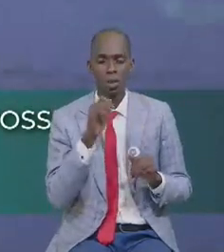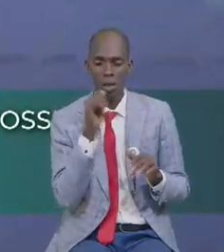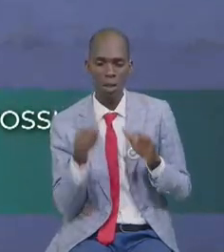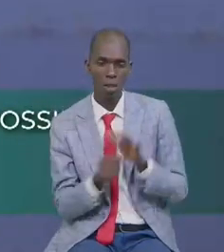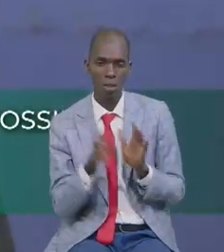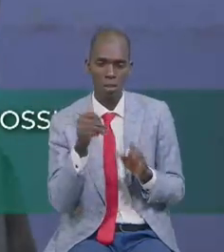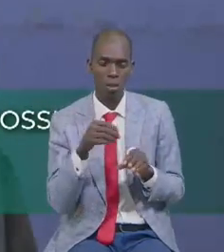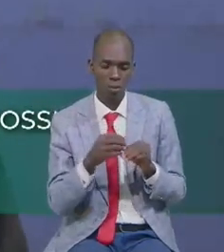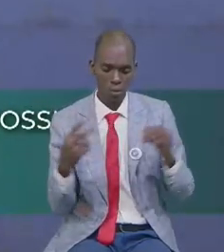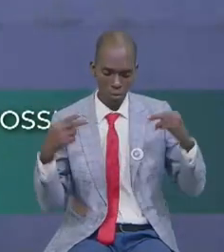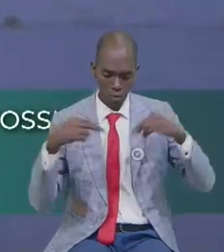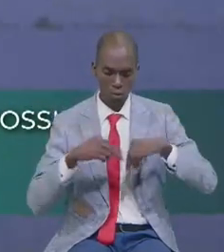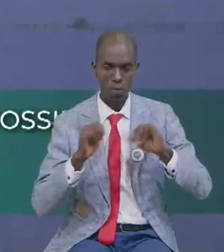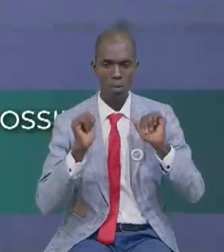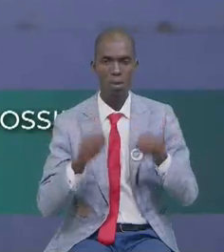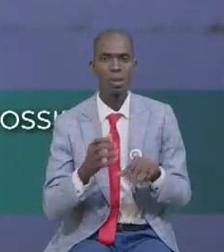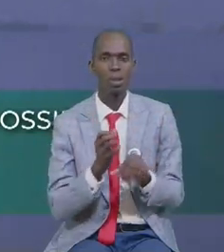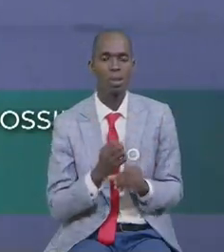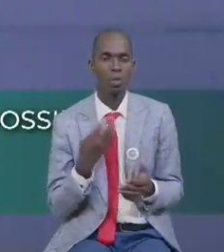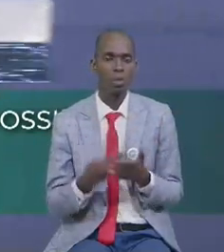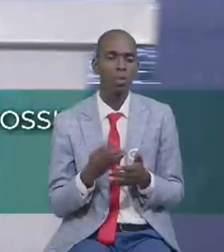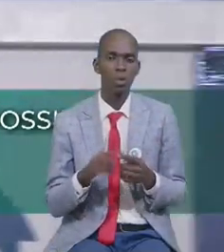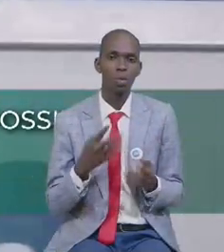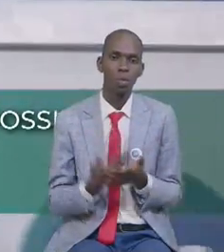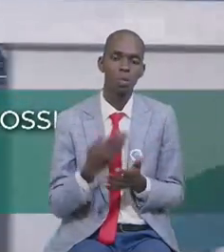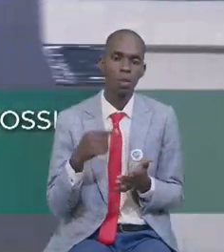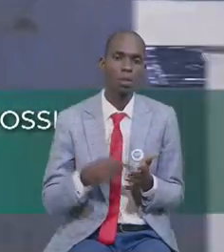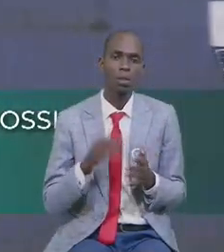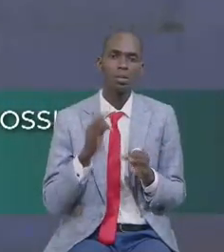tu peux avoir assez d'argent pour acheter ceci, si tu peux...